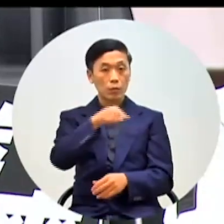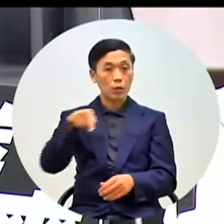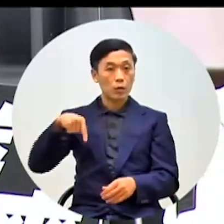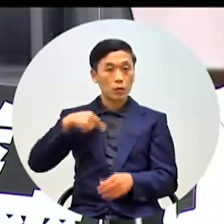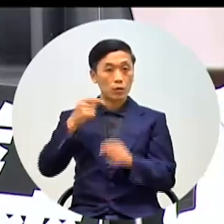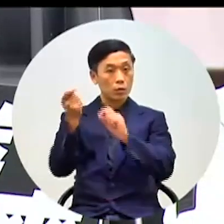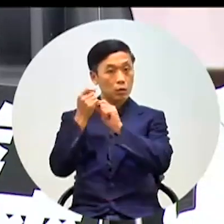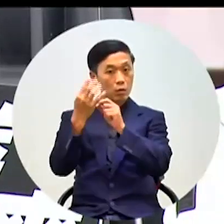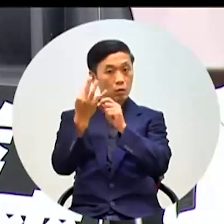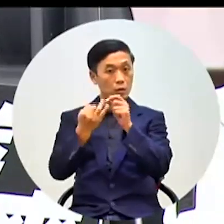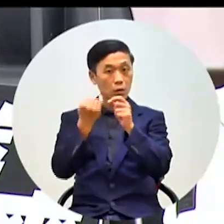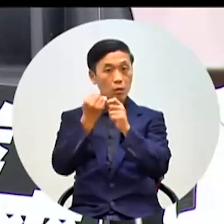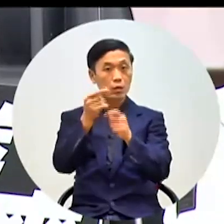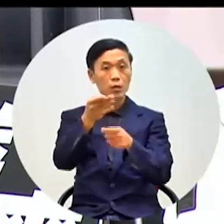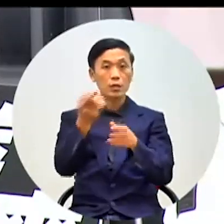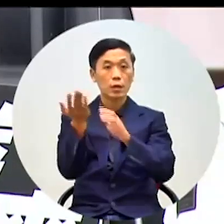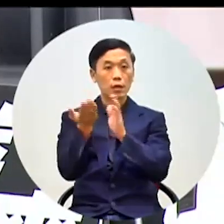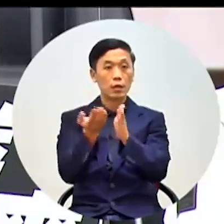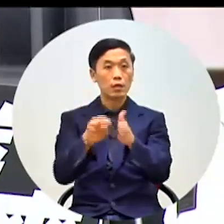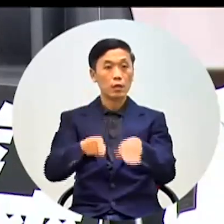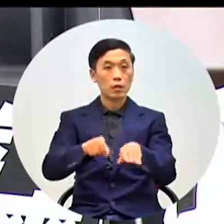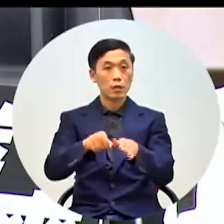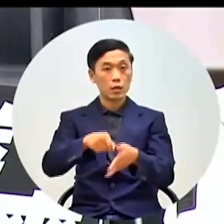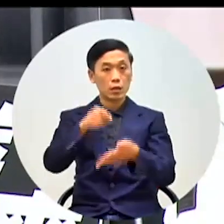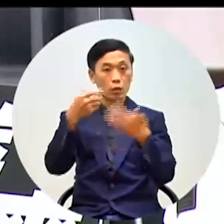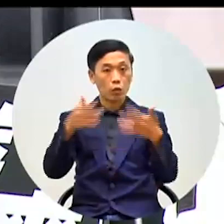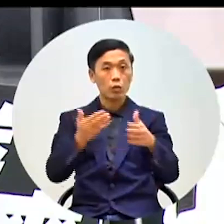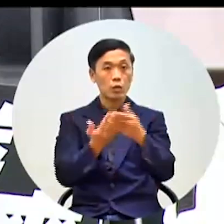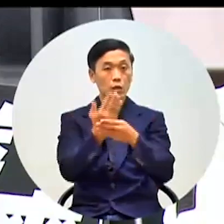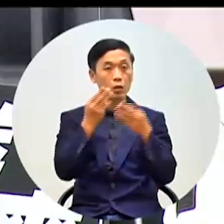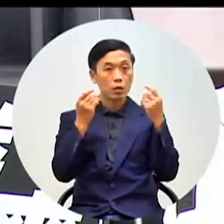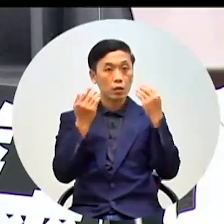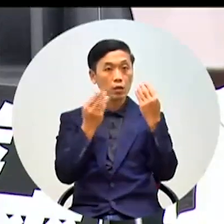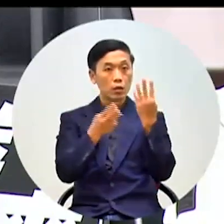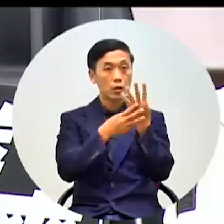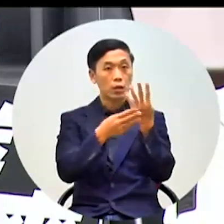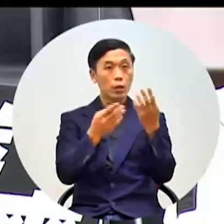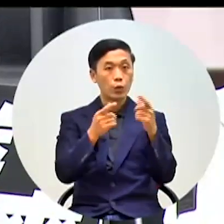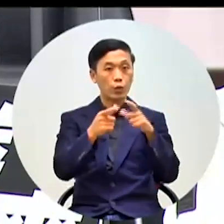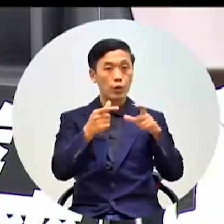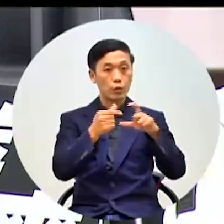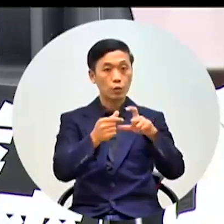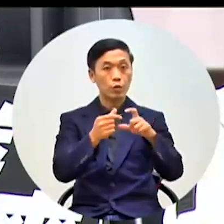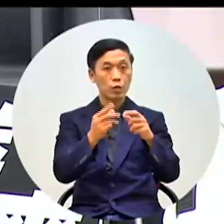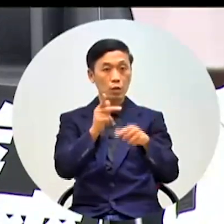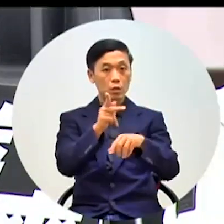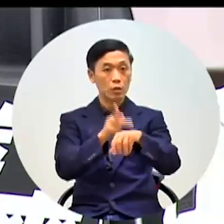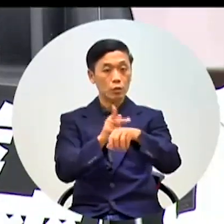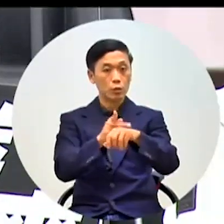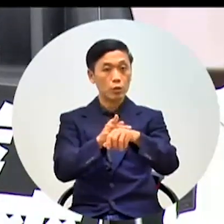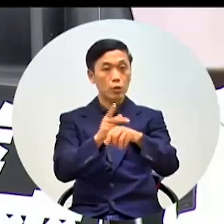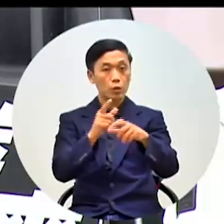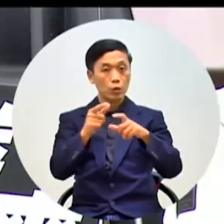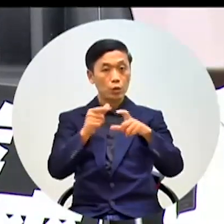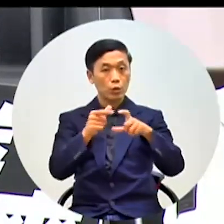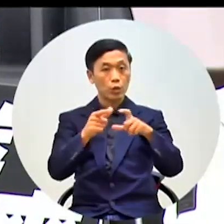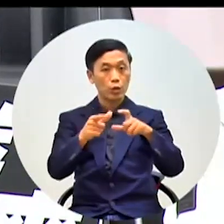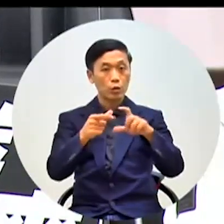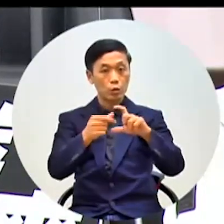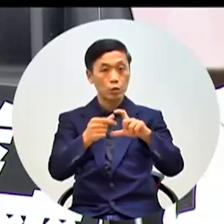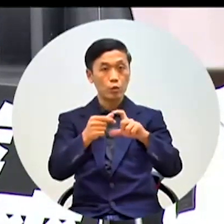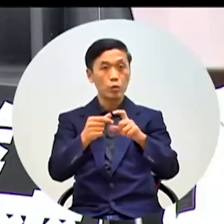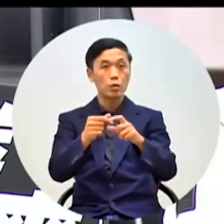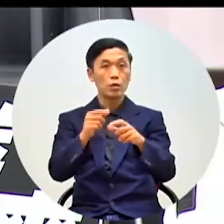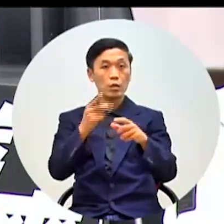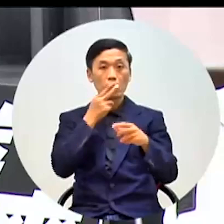呢，你也刚刚有讲到，包括我们的产业园区、科学园区、亚湾区哈，都在蓬勃的做这方面的一些产业的这方面